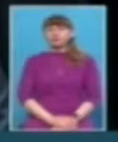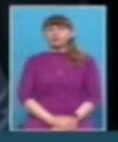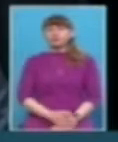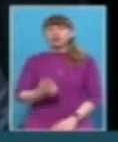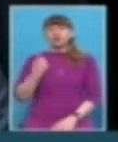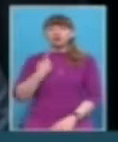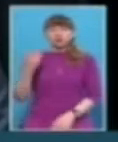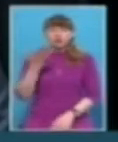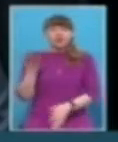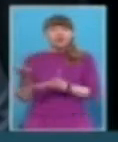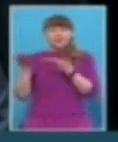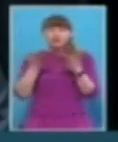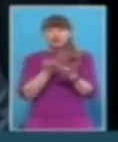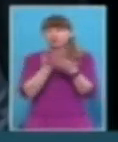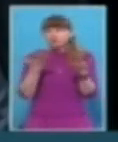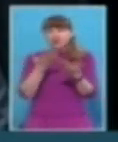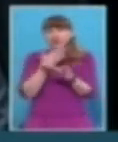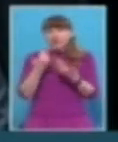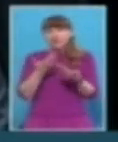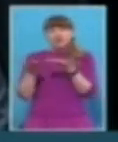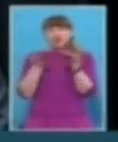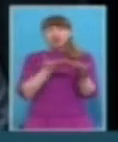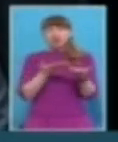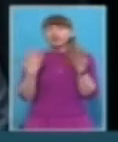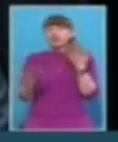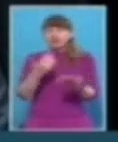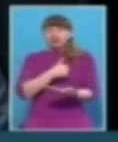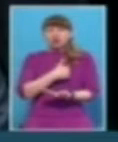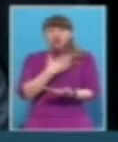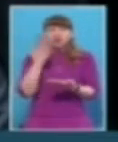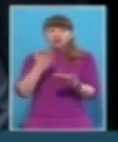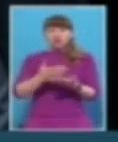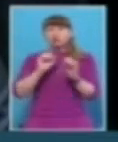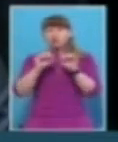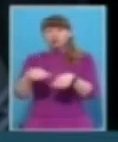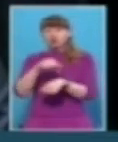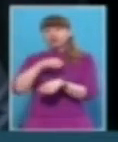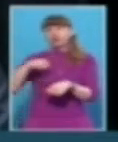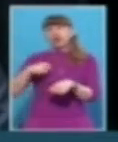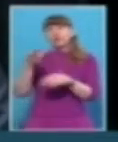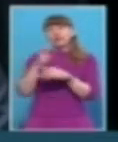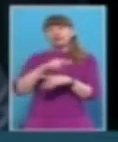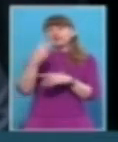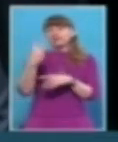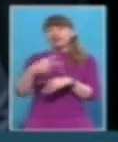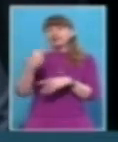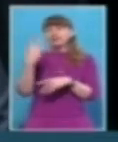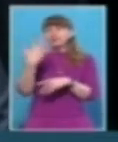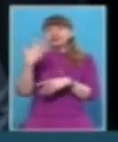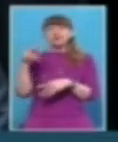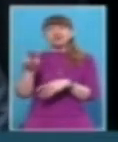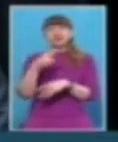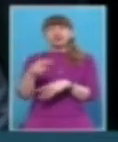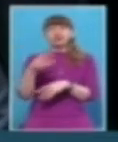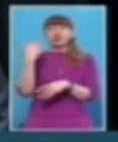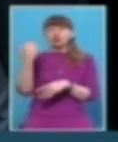каких-то приглашений, мы обычно не приглашаем. Если есть желание, можете приходить всегда. 25 декабря